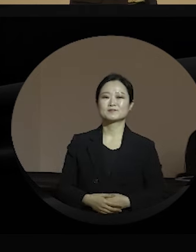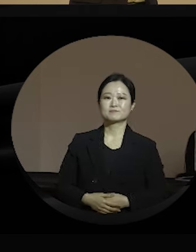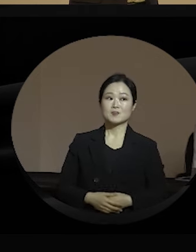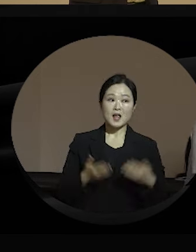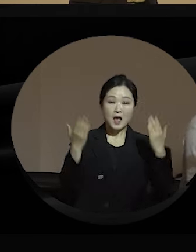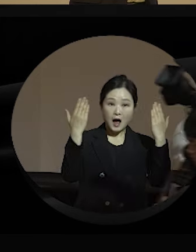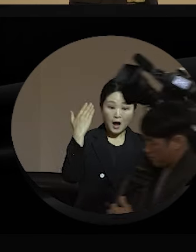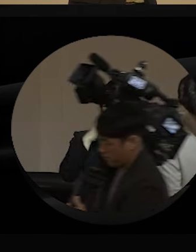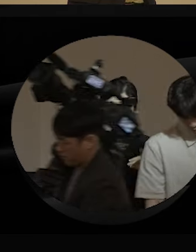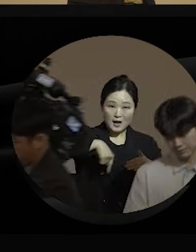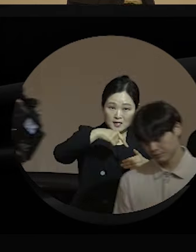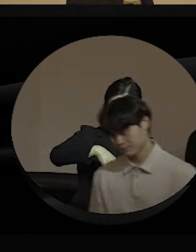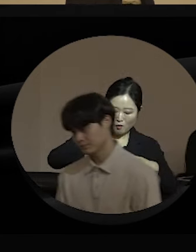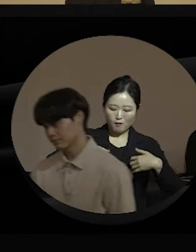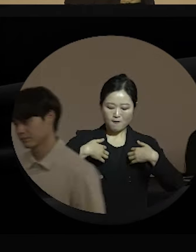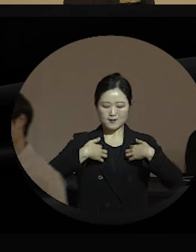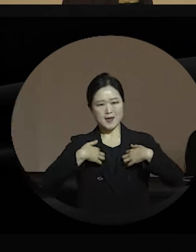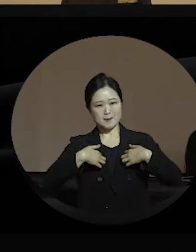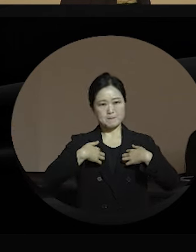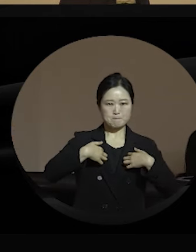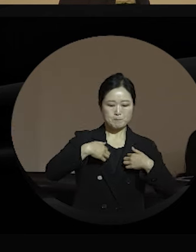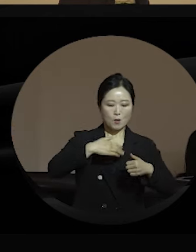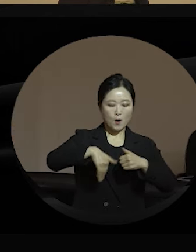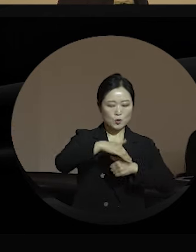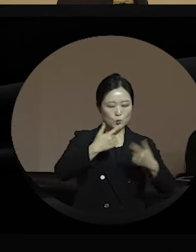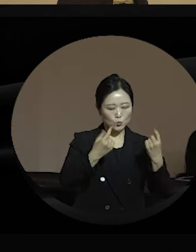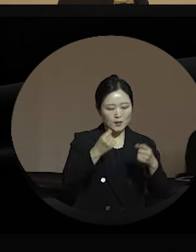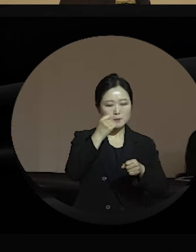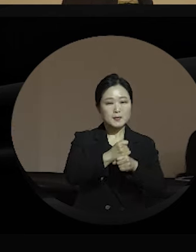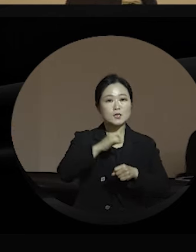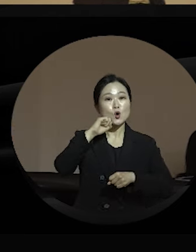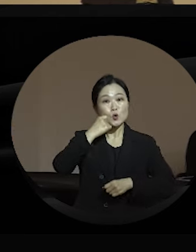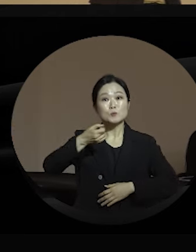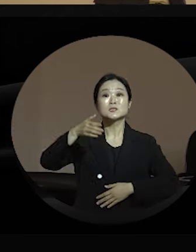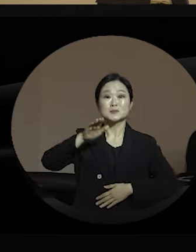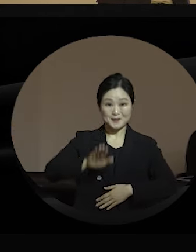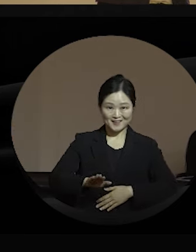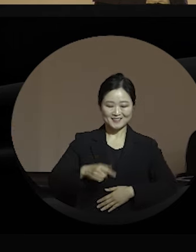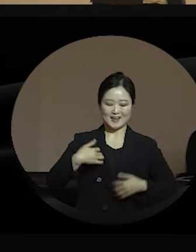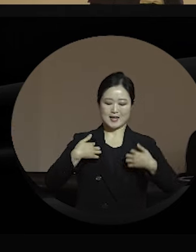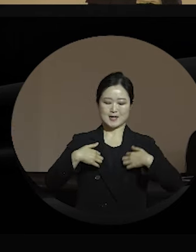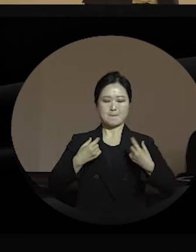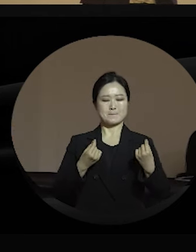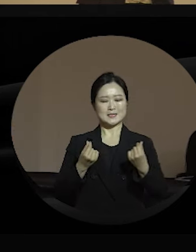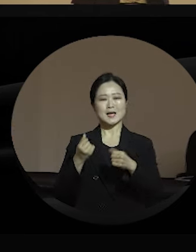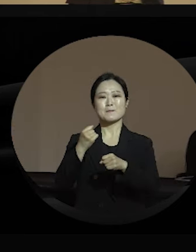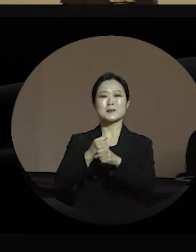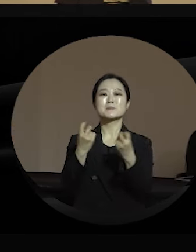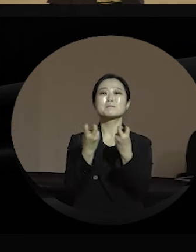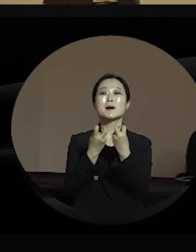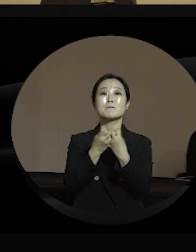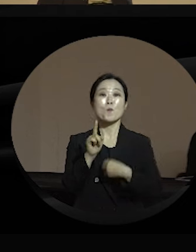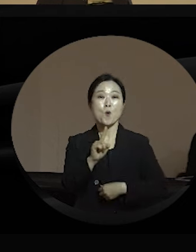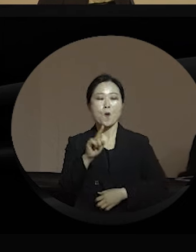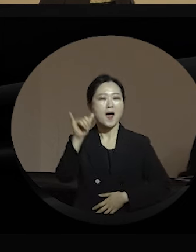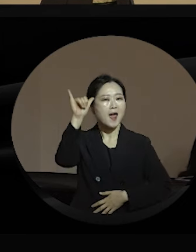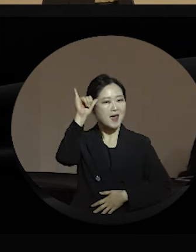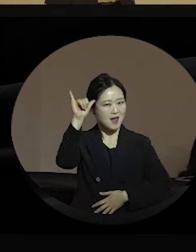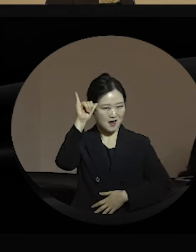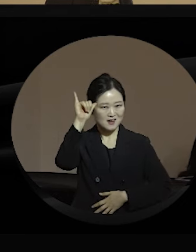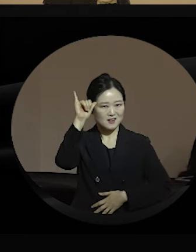학교를 게임 환경처럼 만들 수는 없지만 그런 요소들이 좀 들어갈 수 있는 가능성이 생겼어요. AI가 바로 그